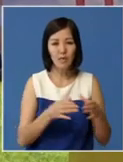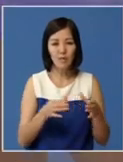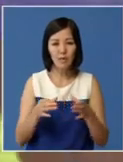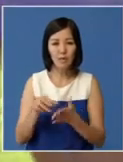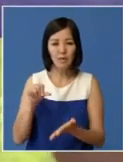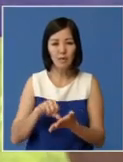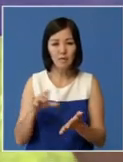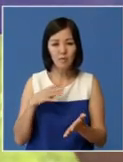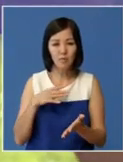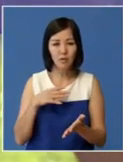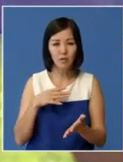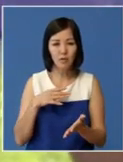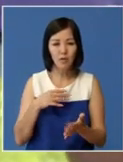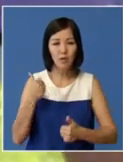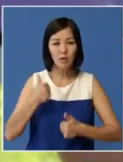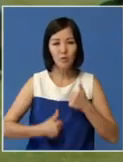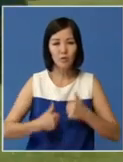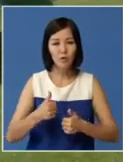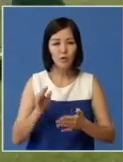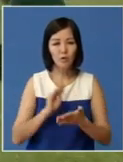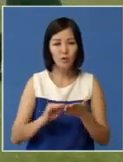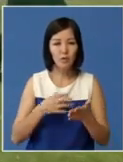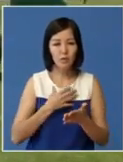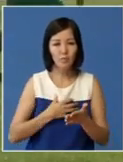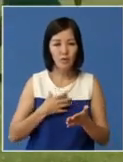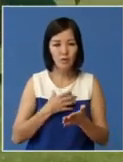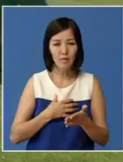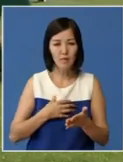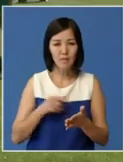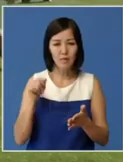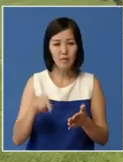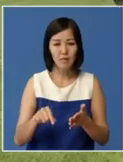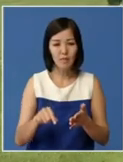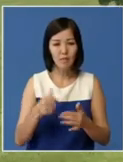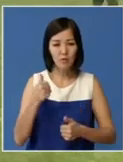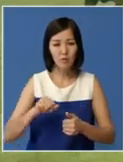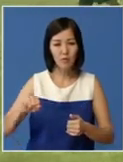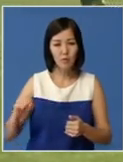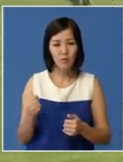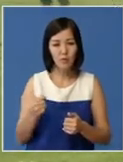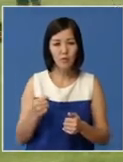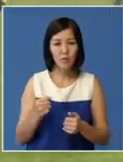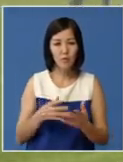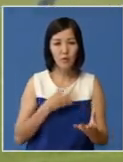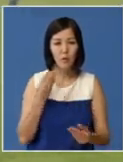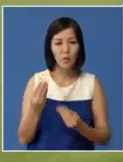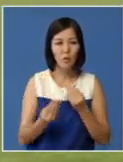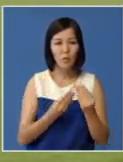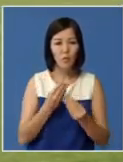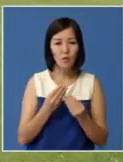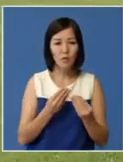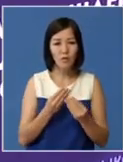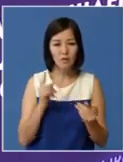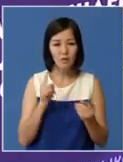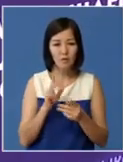шығарған. Мамандардың айтуынша, бұл турнир журналистер үшін маңызды. Өйткені нағы осы біріншілікте достық қарым-қатынас орнатып, саламатты өмір салтын